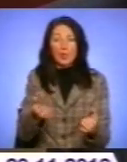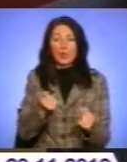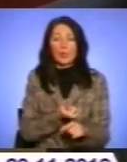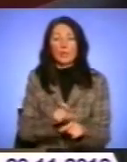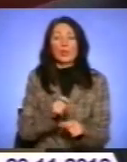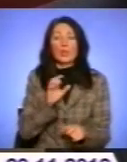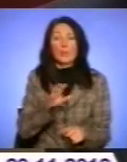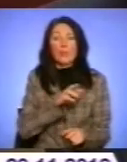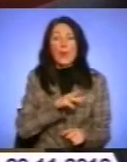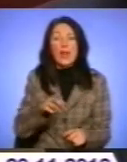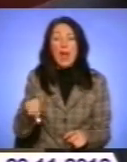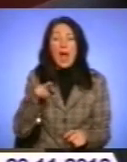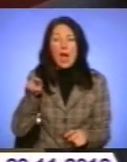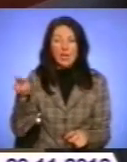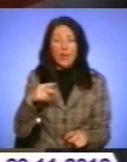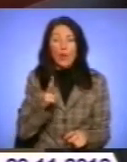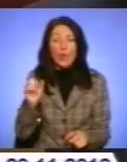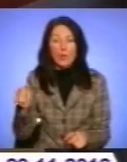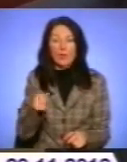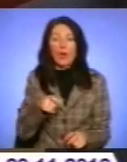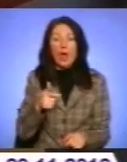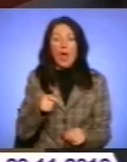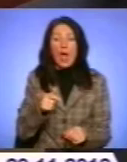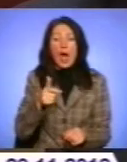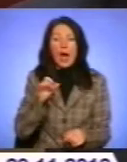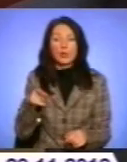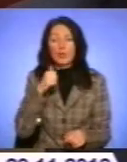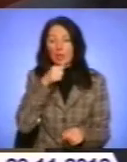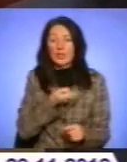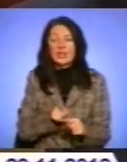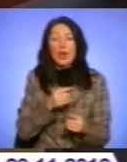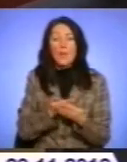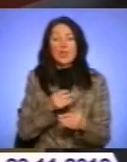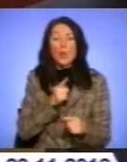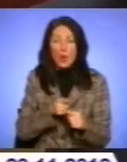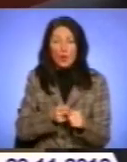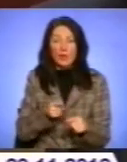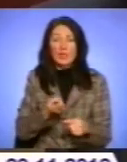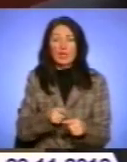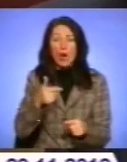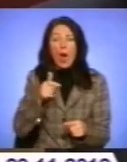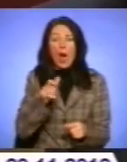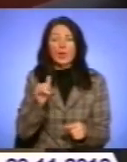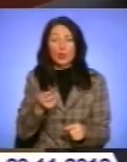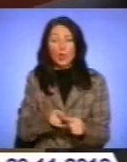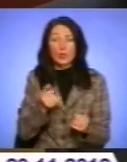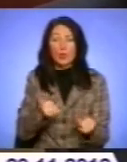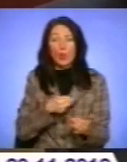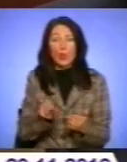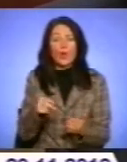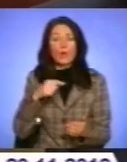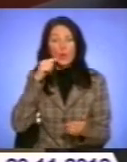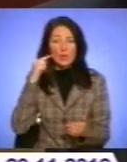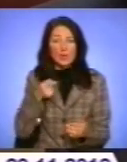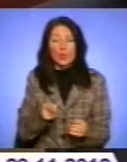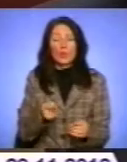рік. Це майже половина тих обсягів газу, які ми сьогодні фактично купуємо в Росії. Тому це стратегічний плацдарм